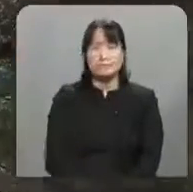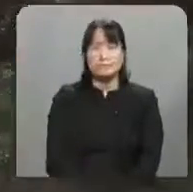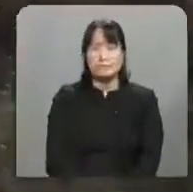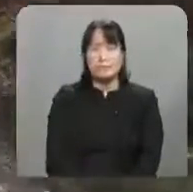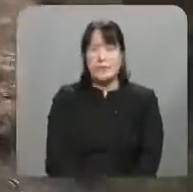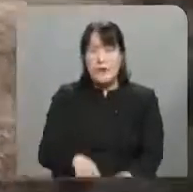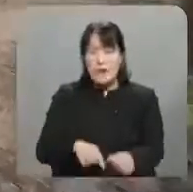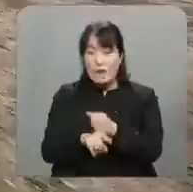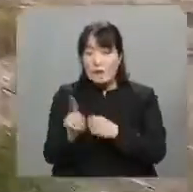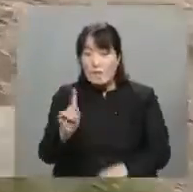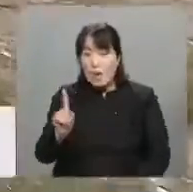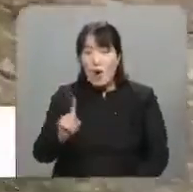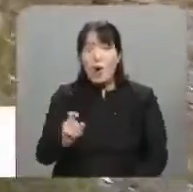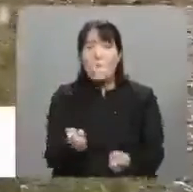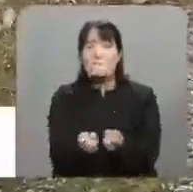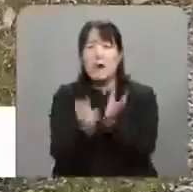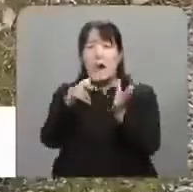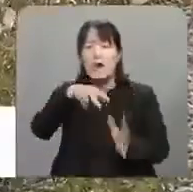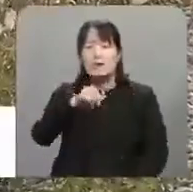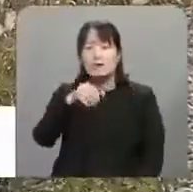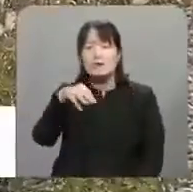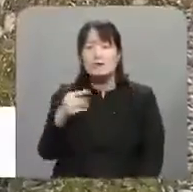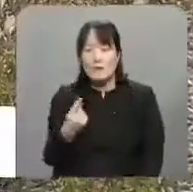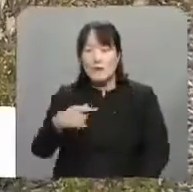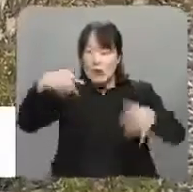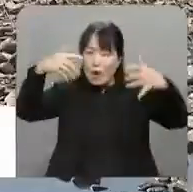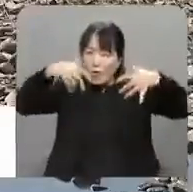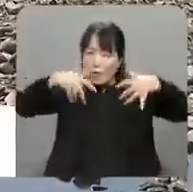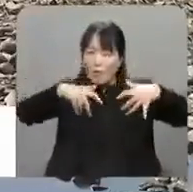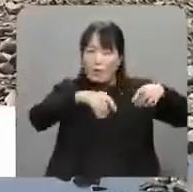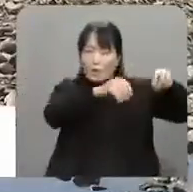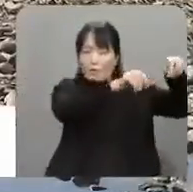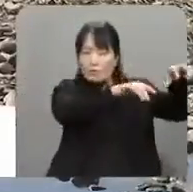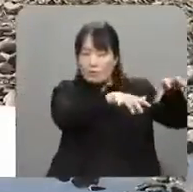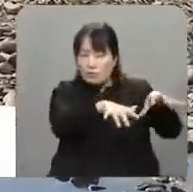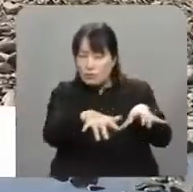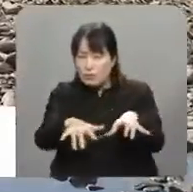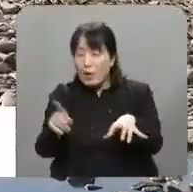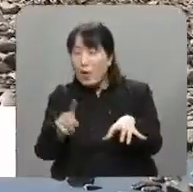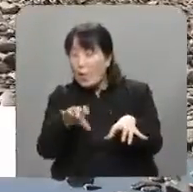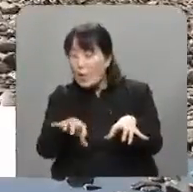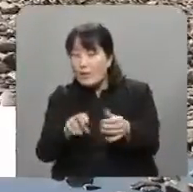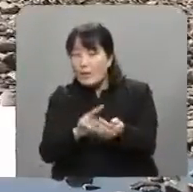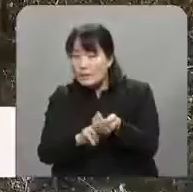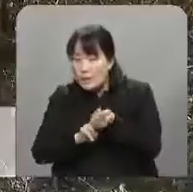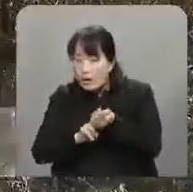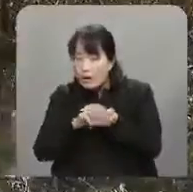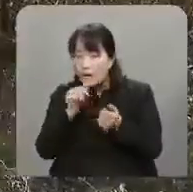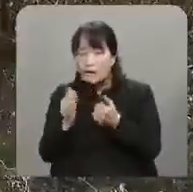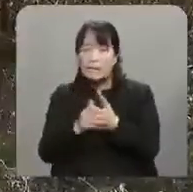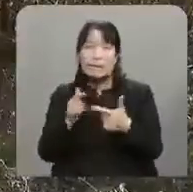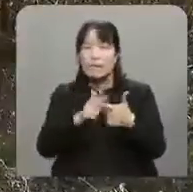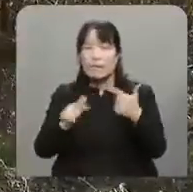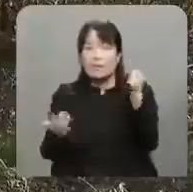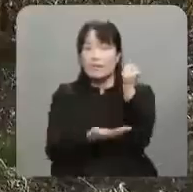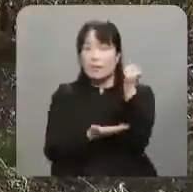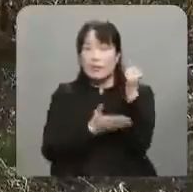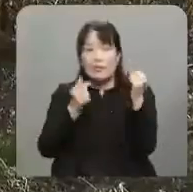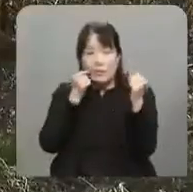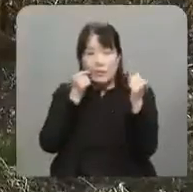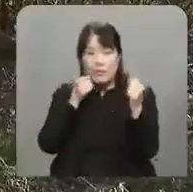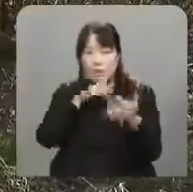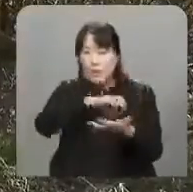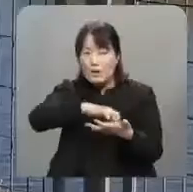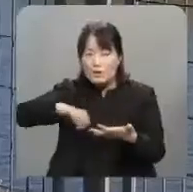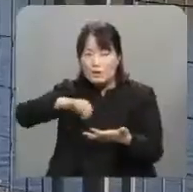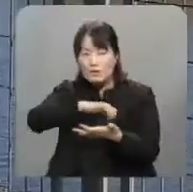지류 때문입니다 폭우 때 7회가 떠 내려와 하천 어딘가에 묻혀 있을 수 있다보니 나무를 대어 날지도 흙을